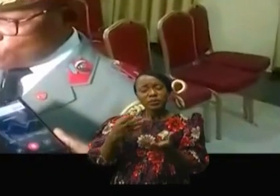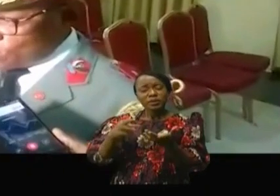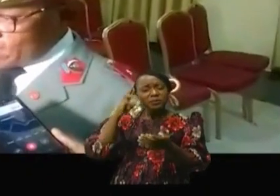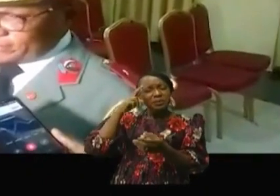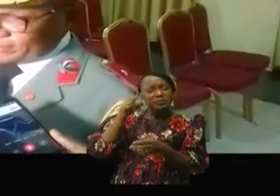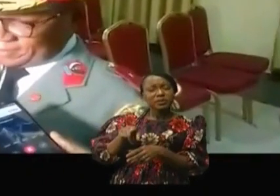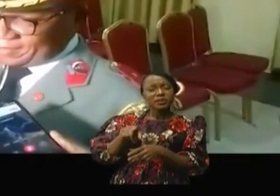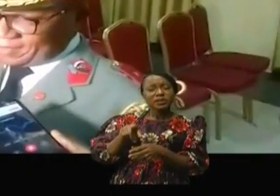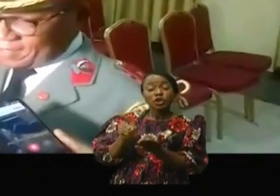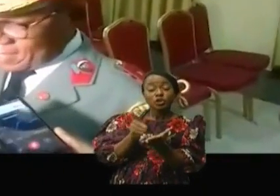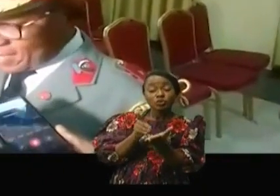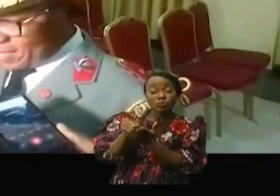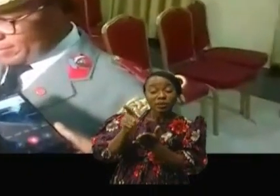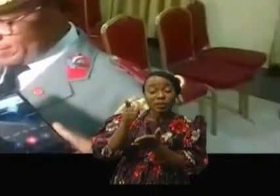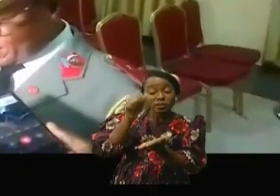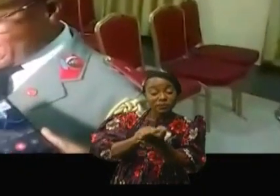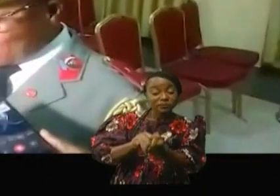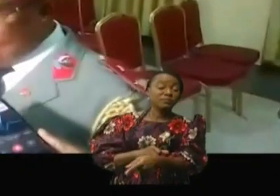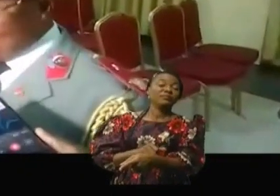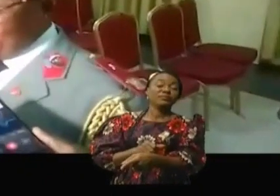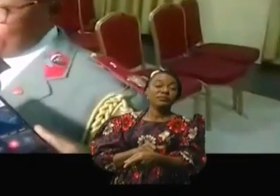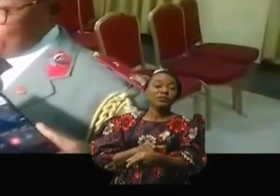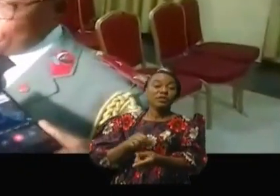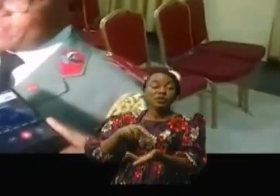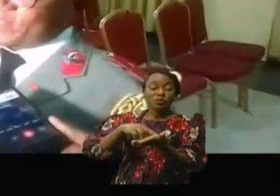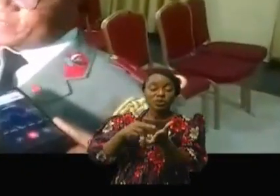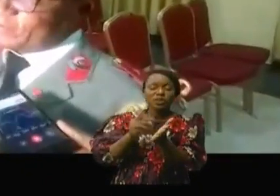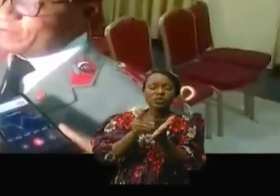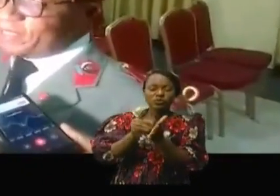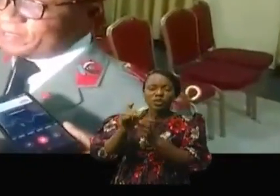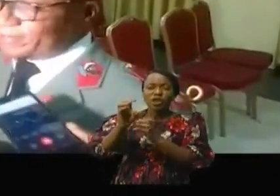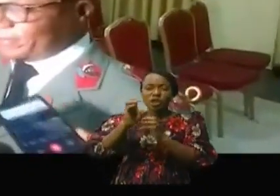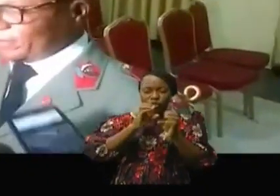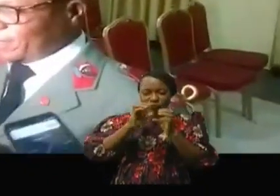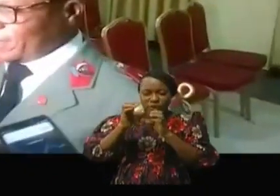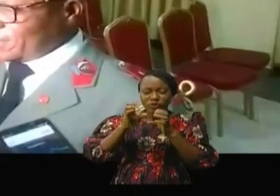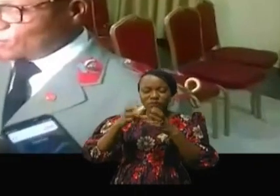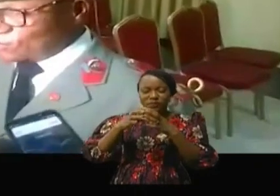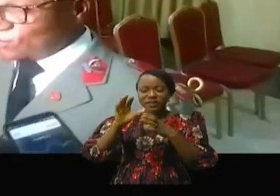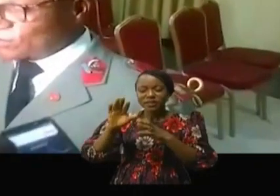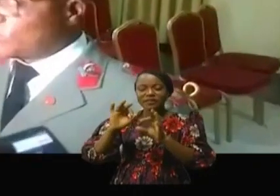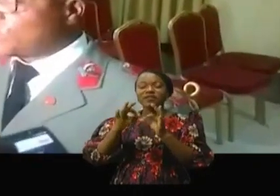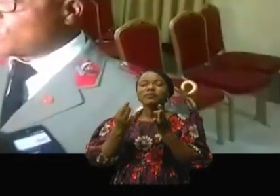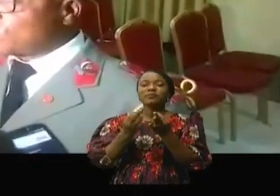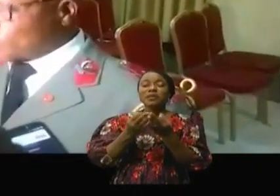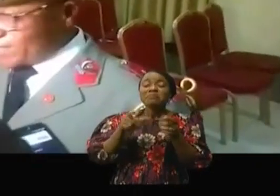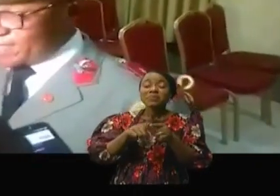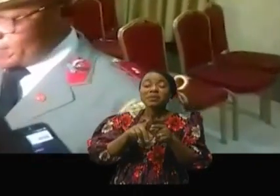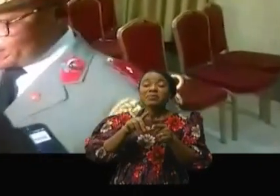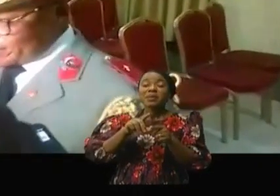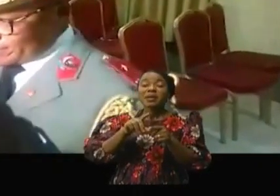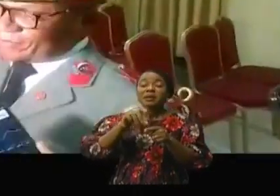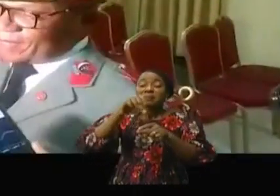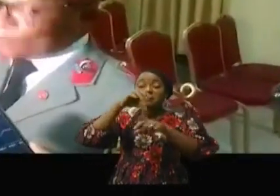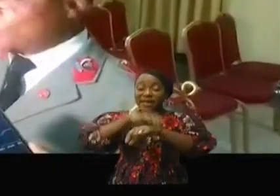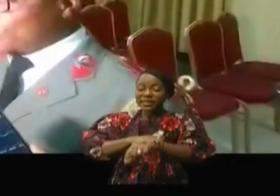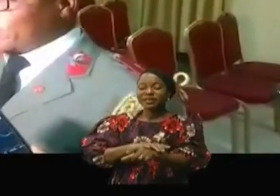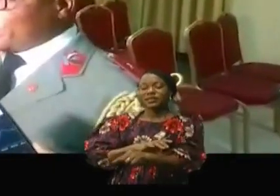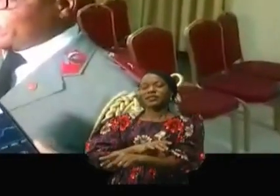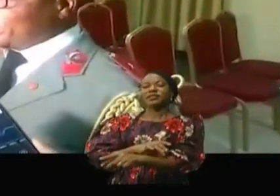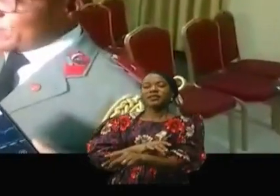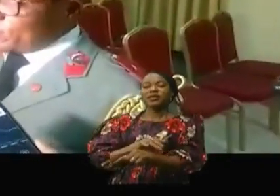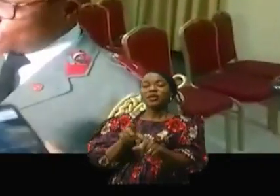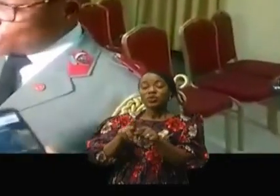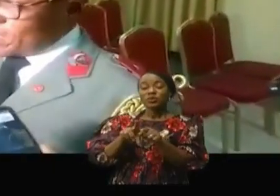Le droit à la communication avec sa famille ou son conseil. Alors du côté